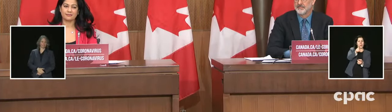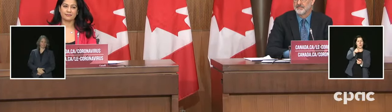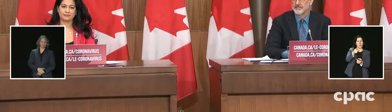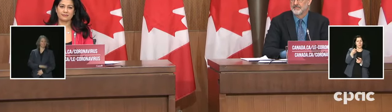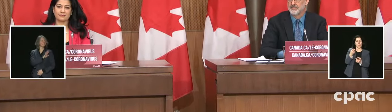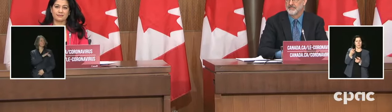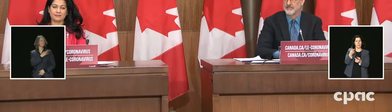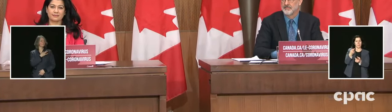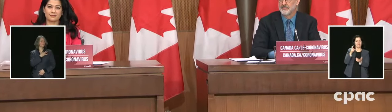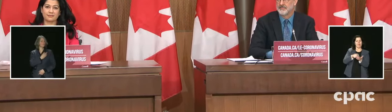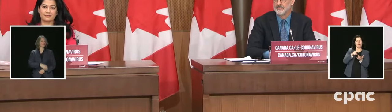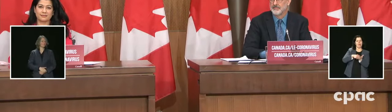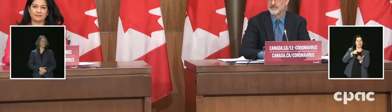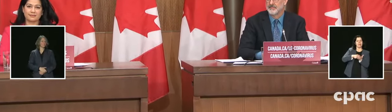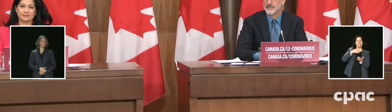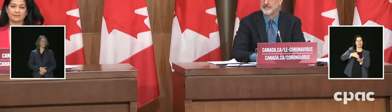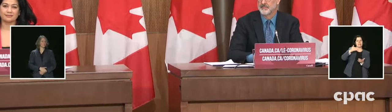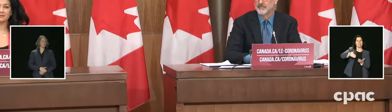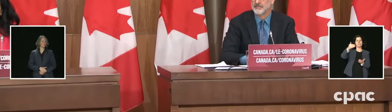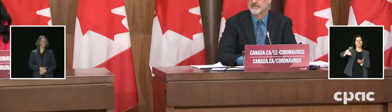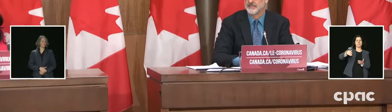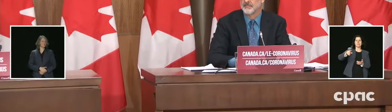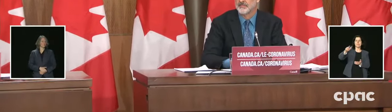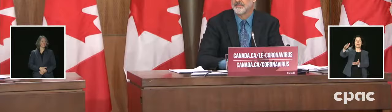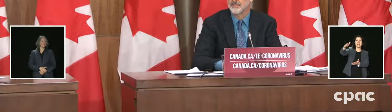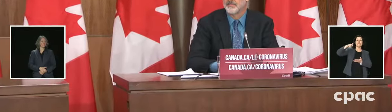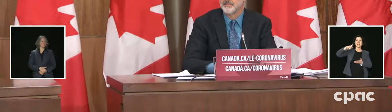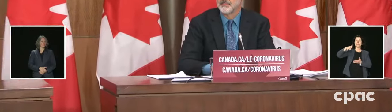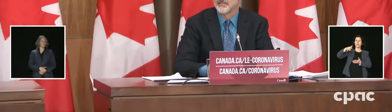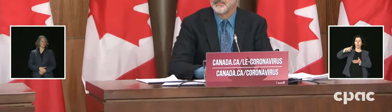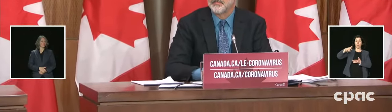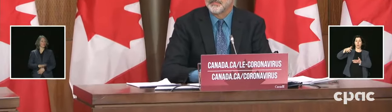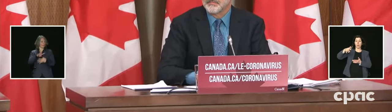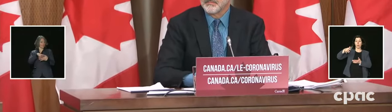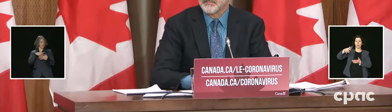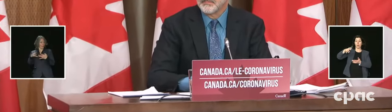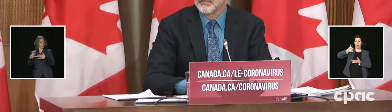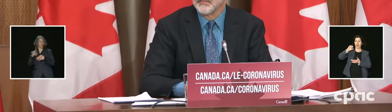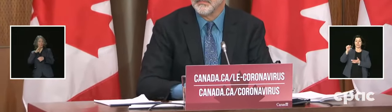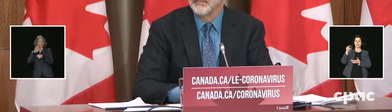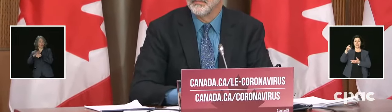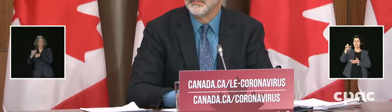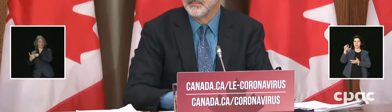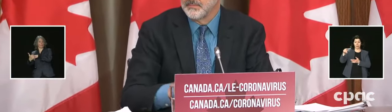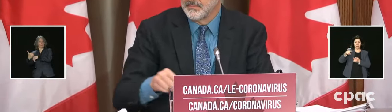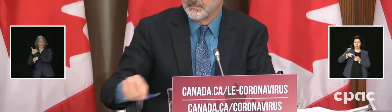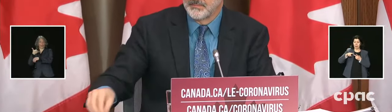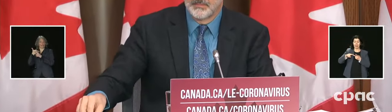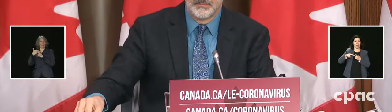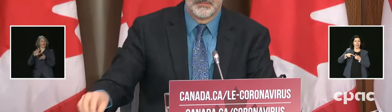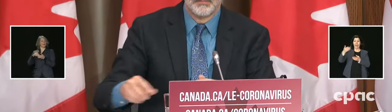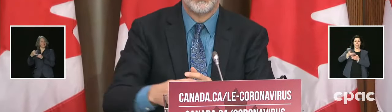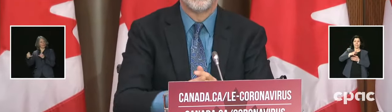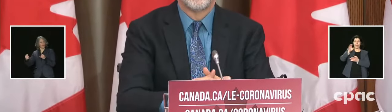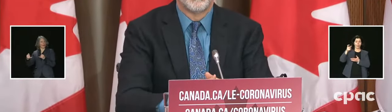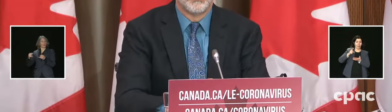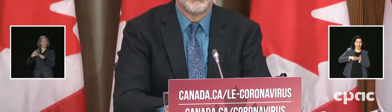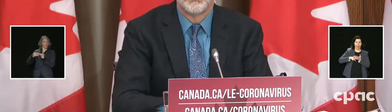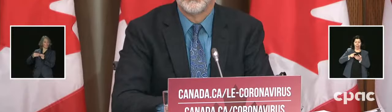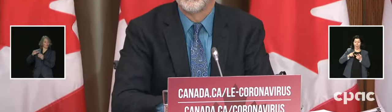sur l'échéancier des premières livraisons qui pourraient arriver au pays, les quantités, la date? Et est-ce